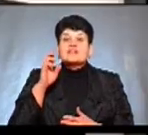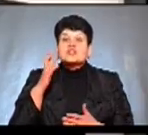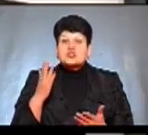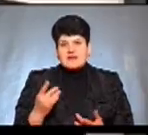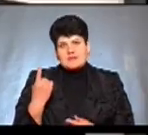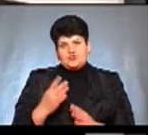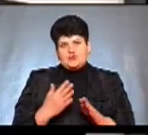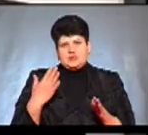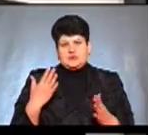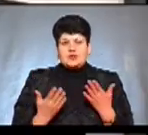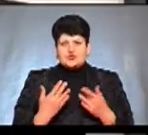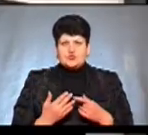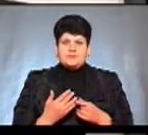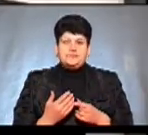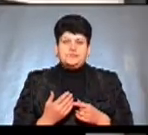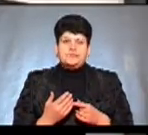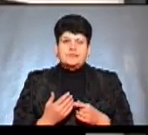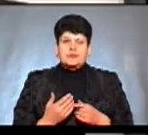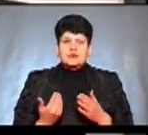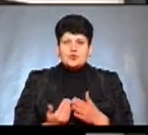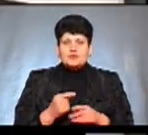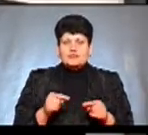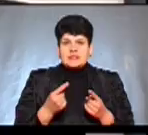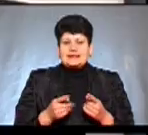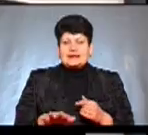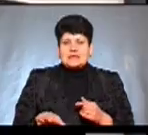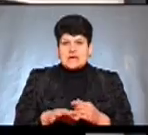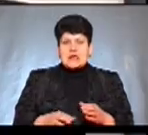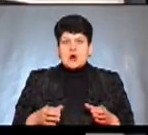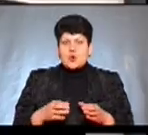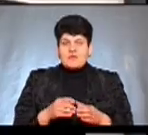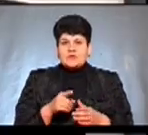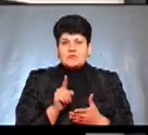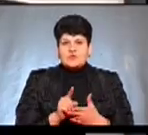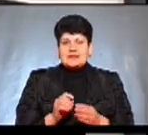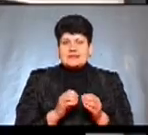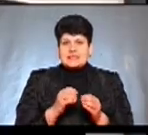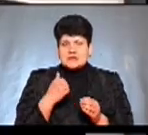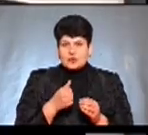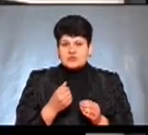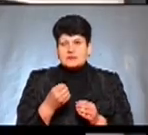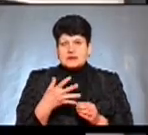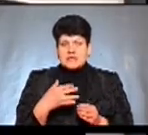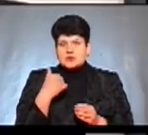Тому що, якщо щойно утворилась нова територіальна громада, ми не говоримо про те, що вони повинні 10 років чи 15